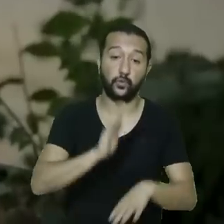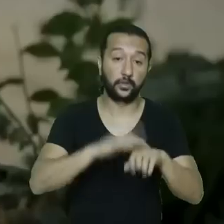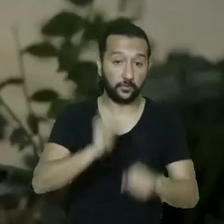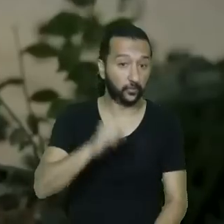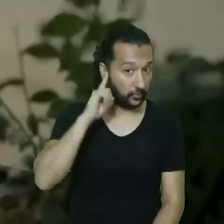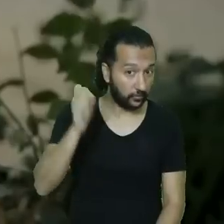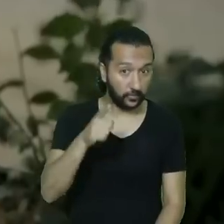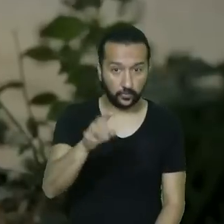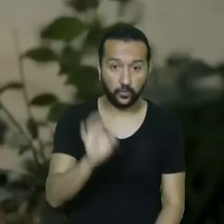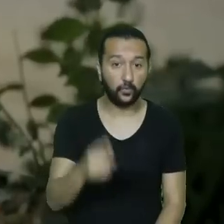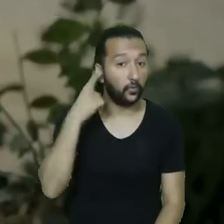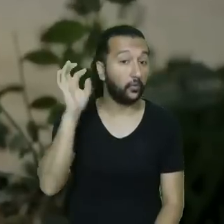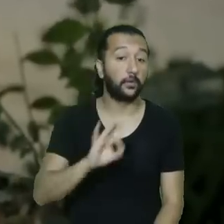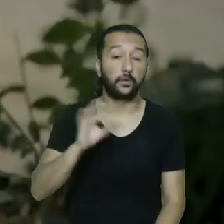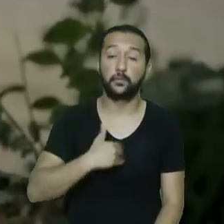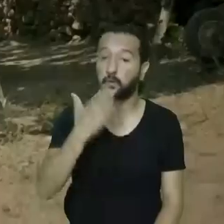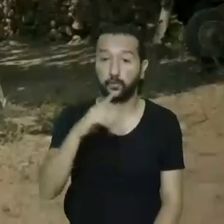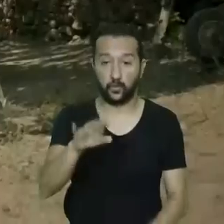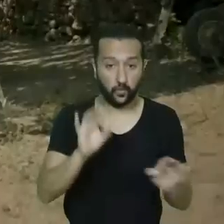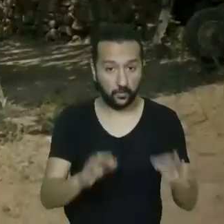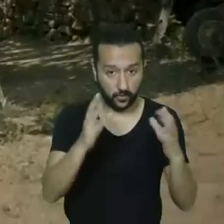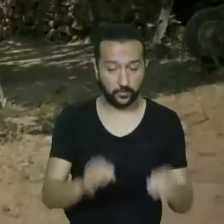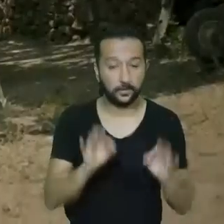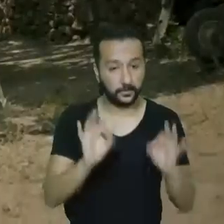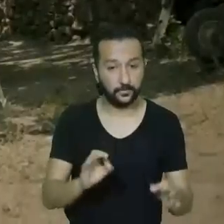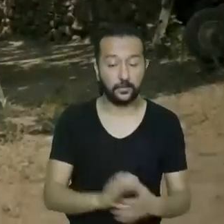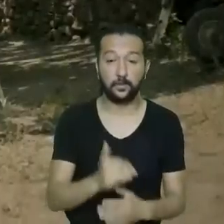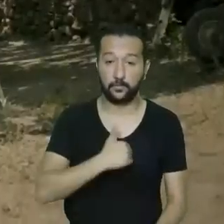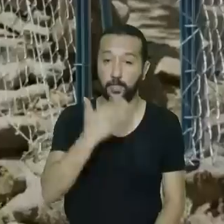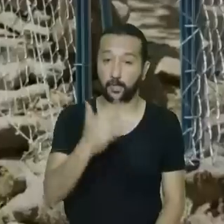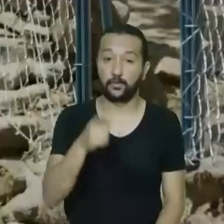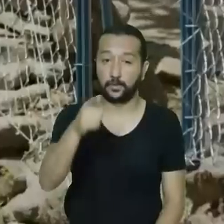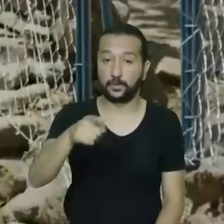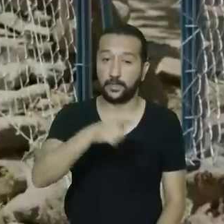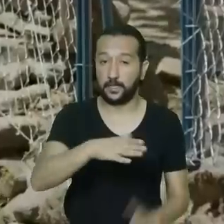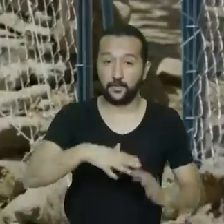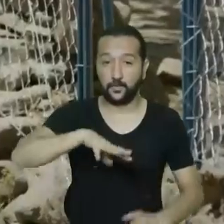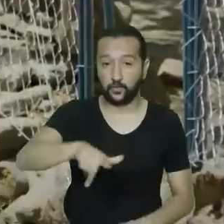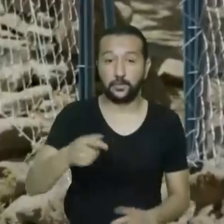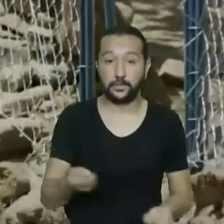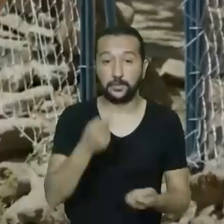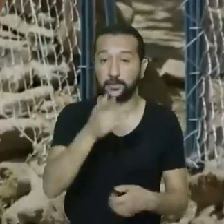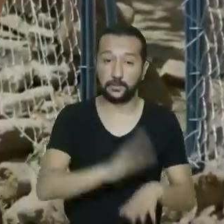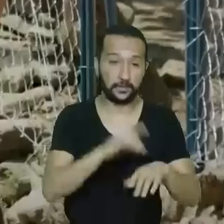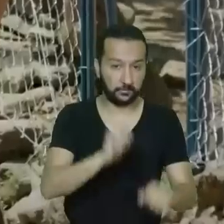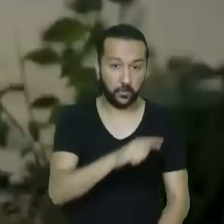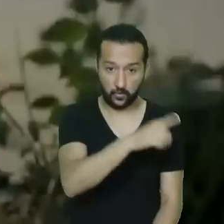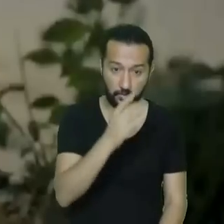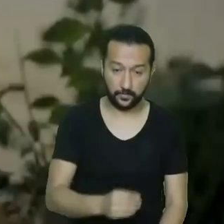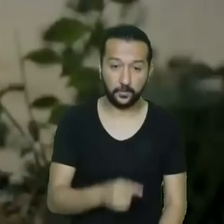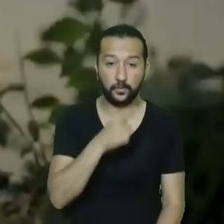Duydun mu hiç? Öyle mi? Duymadım ben. Yok, öyle mi olmuş? Ya, ben diyorum ki senin evi soymaya kalkanlar yapmış